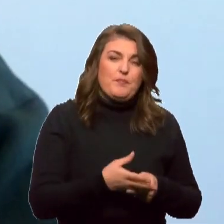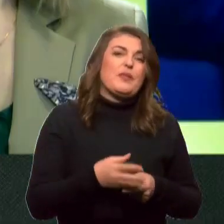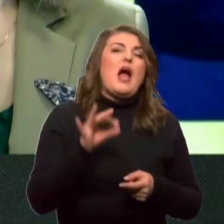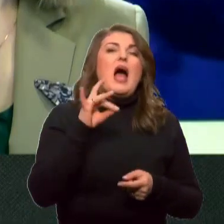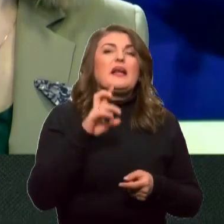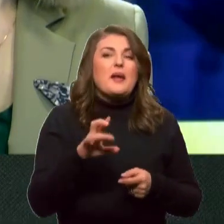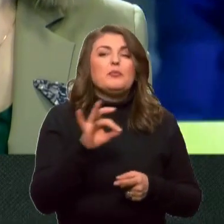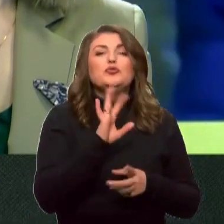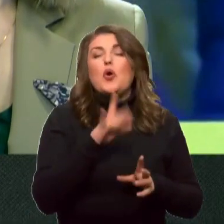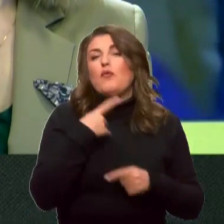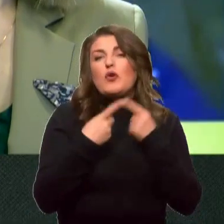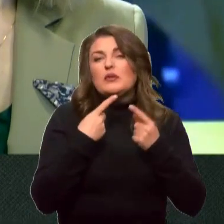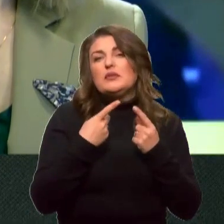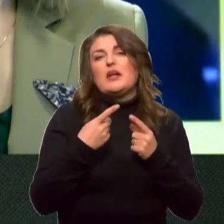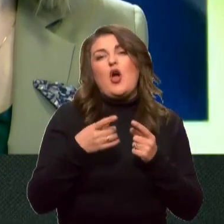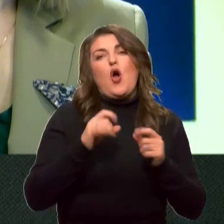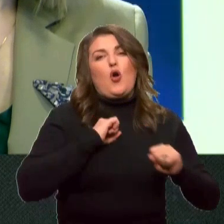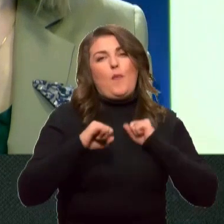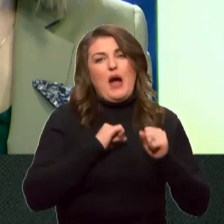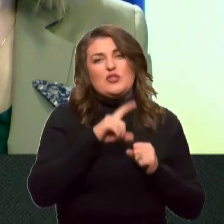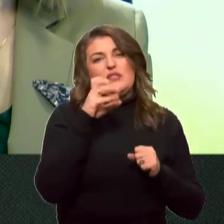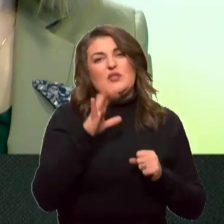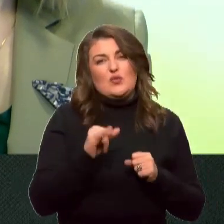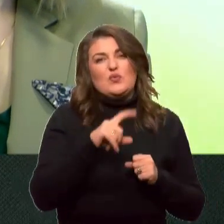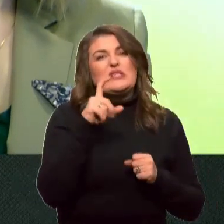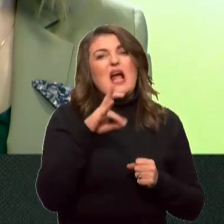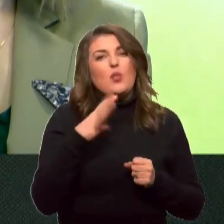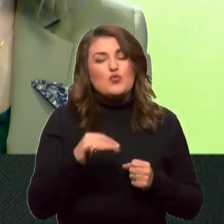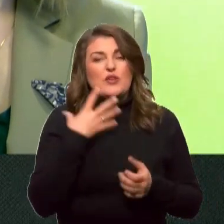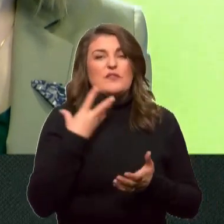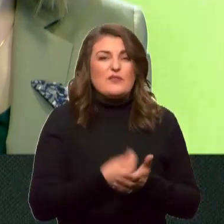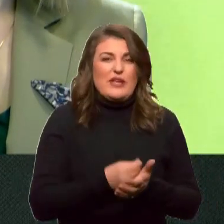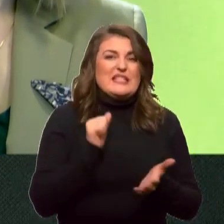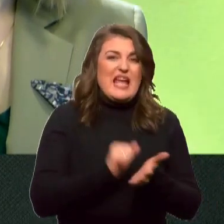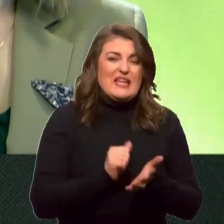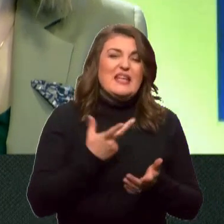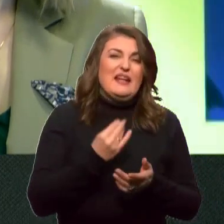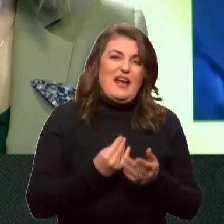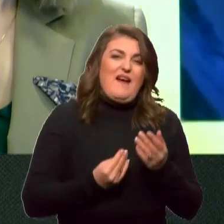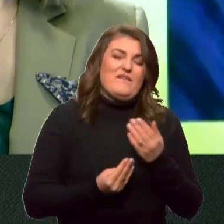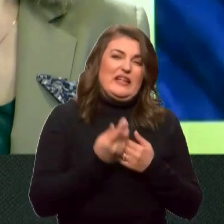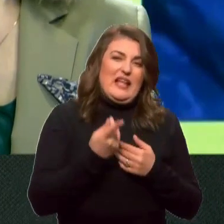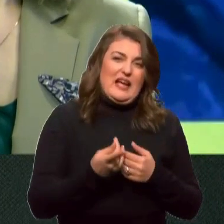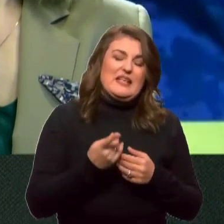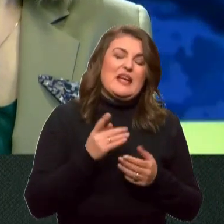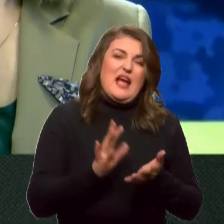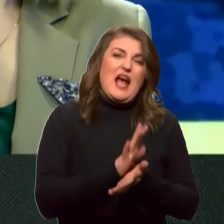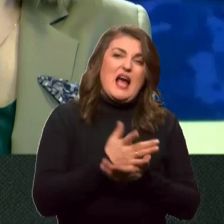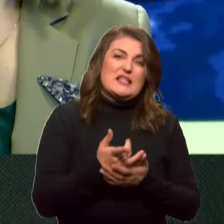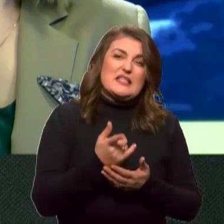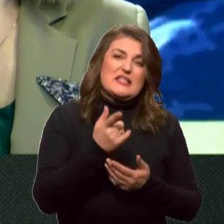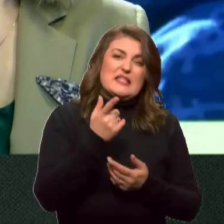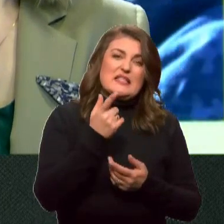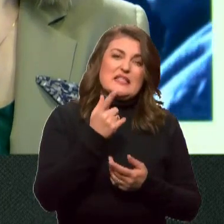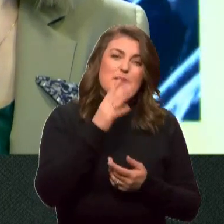ще безпосередньо говорив і командувач Збройних сил України Валерій Залужний у своїй статті для видання The Economist. От, і пане